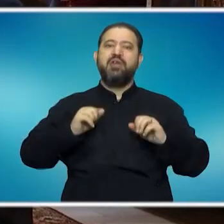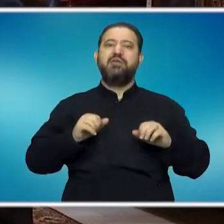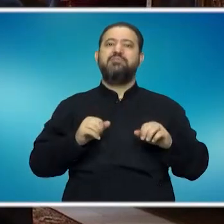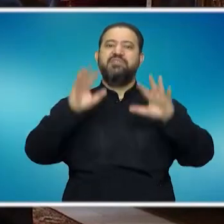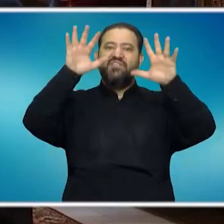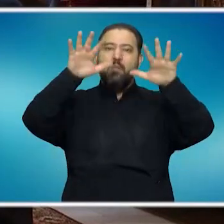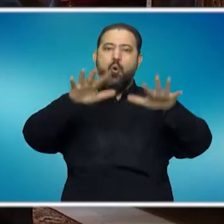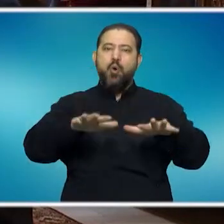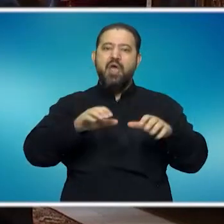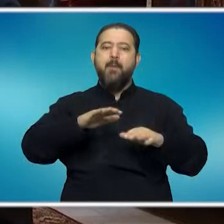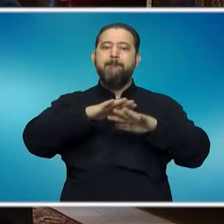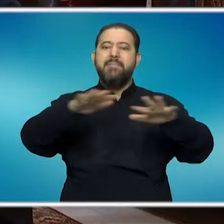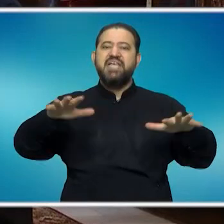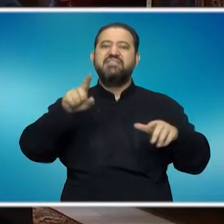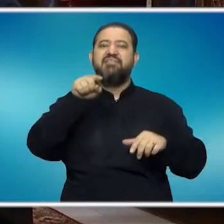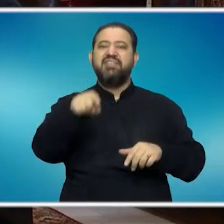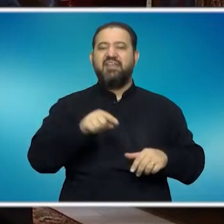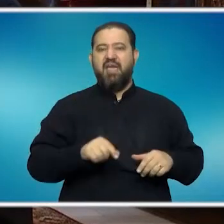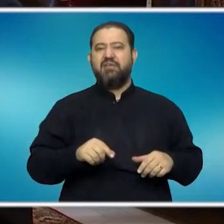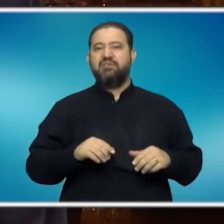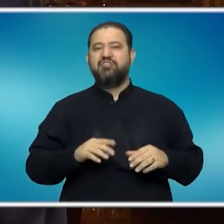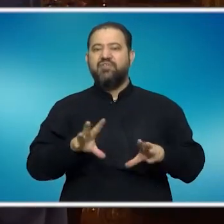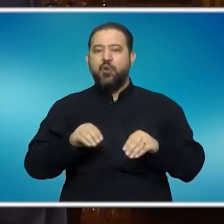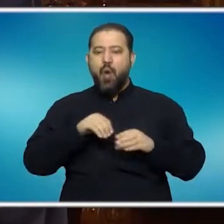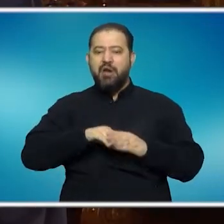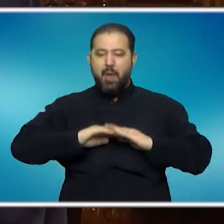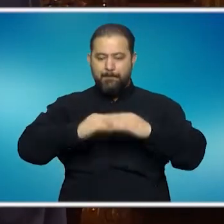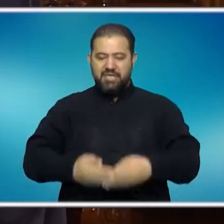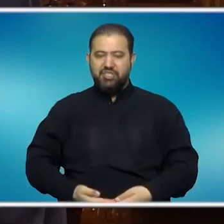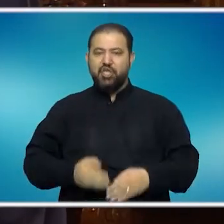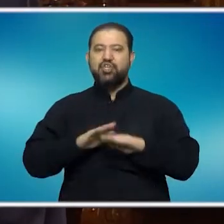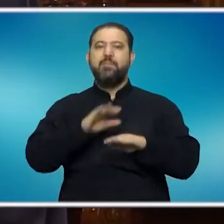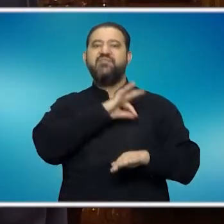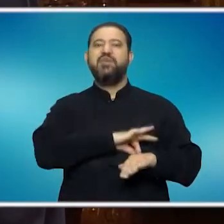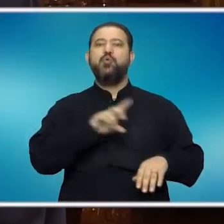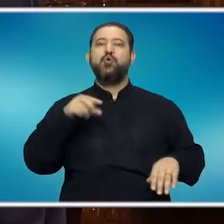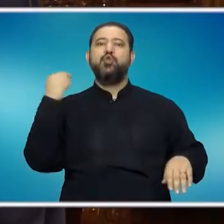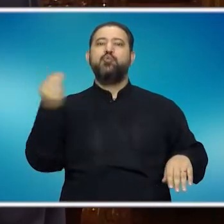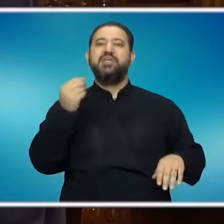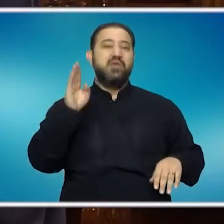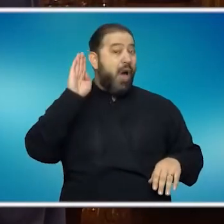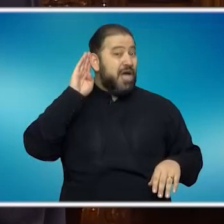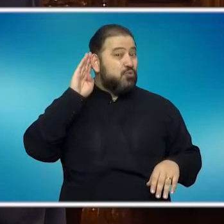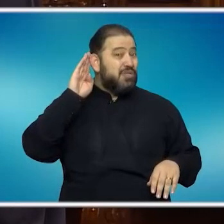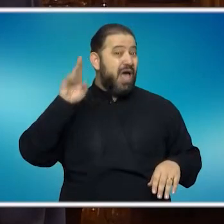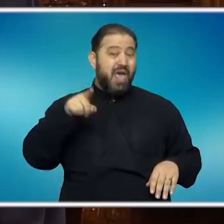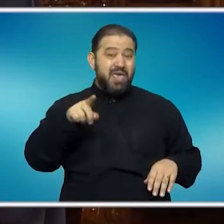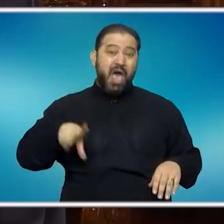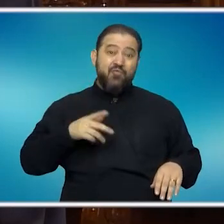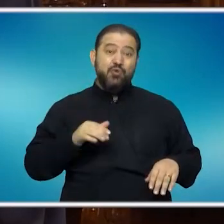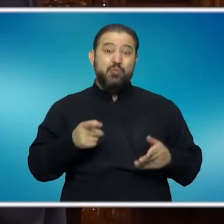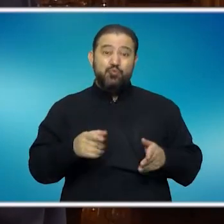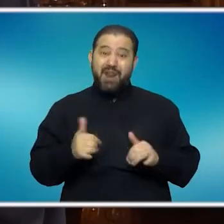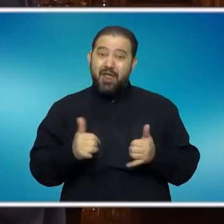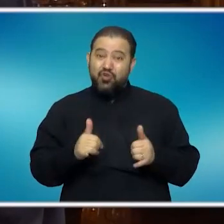îngerul nu înțelegea până la capă profunzimea acestei taine ca Dumnezeu să se poată face om rămânând Dumnezeu. Deci ascultarea ei